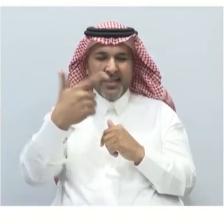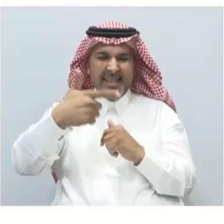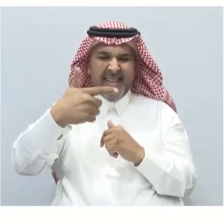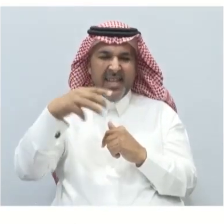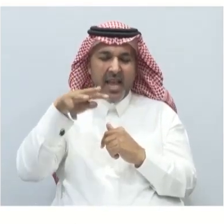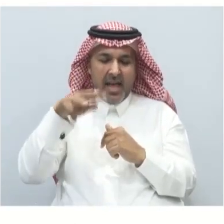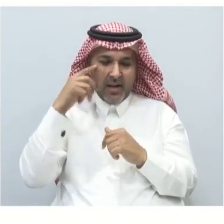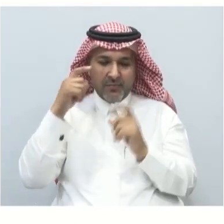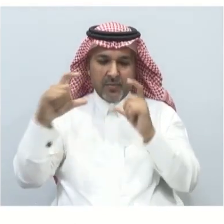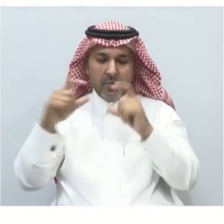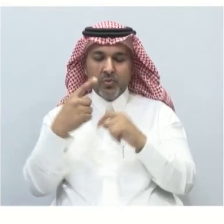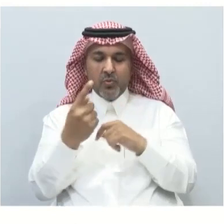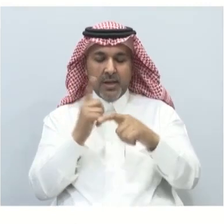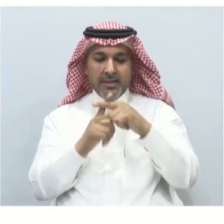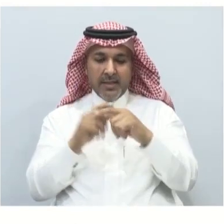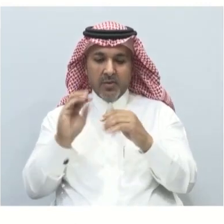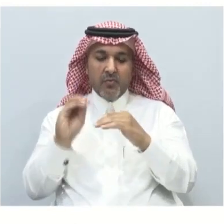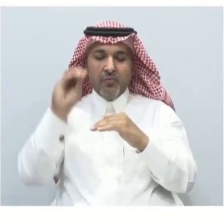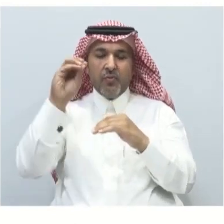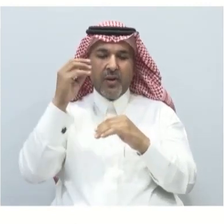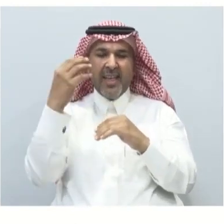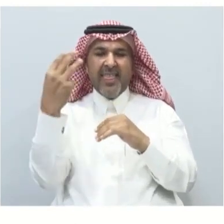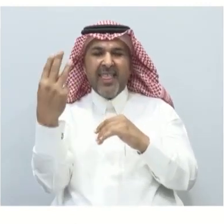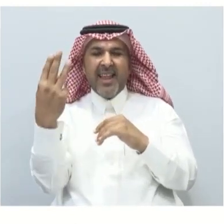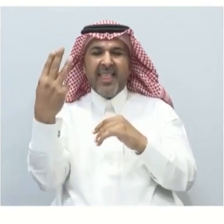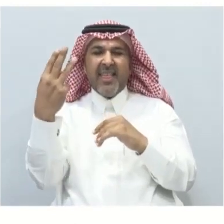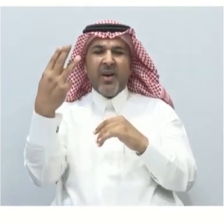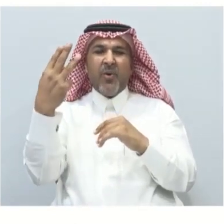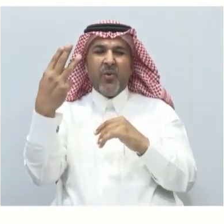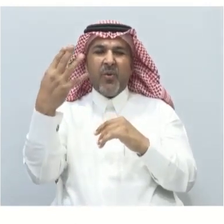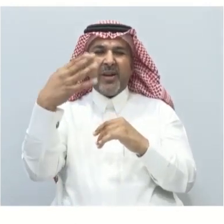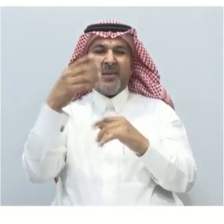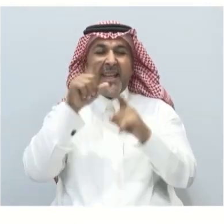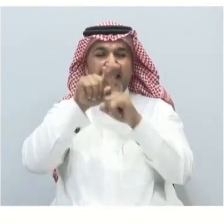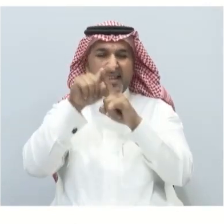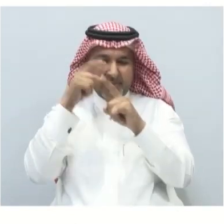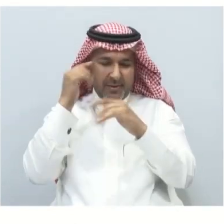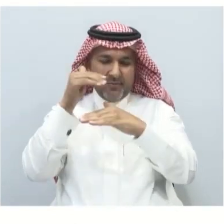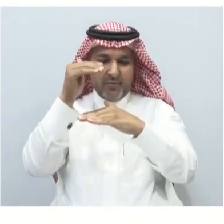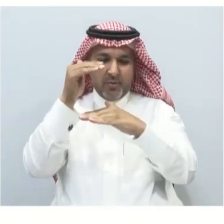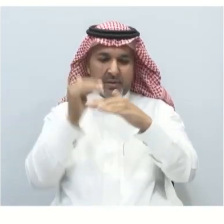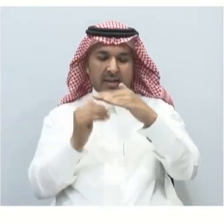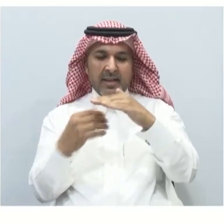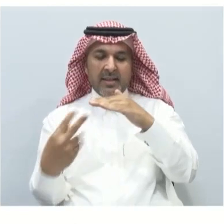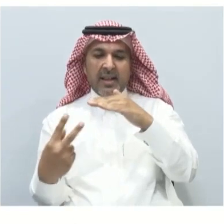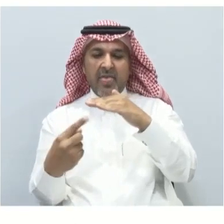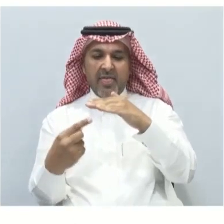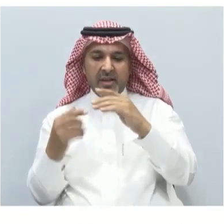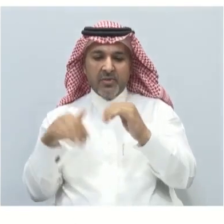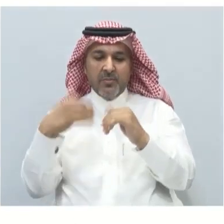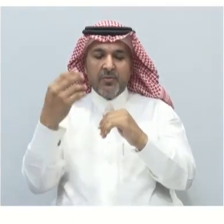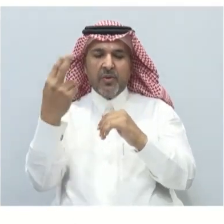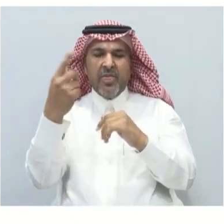حنحتاج الاله الحاسبه في مثل هال المسائل 700000 ضرب 1 ز